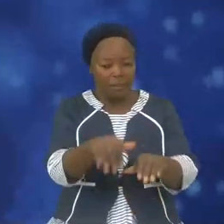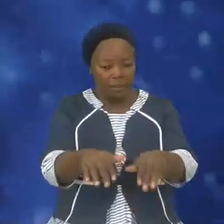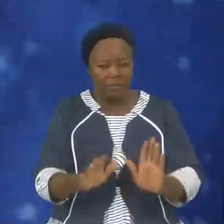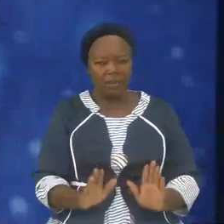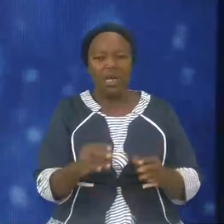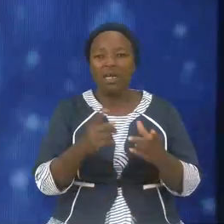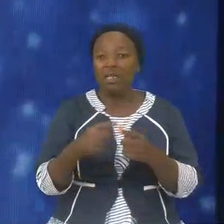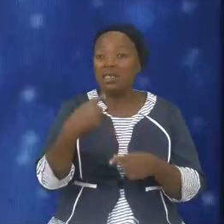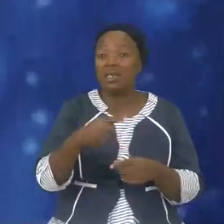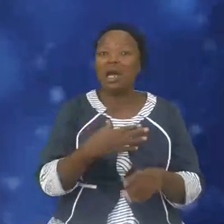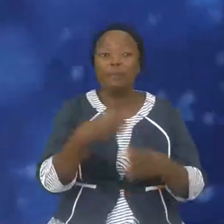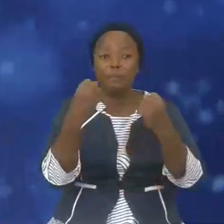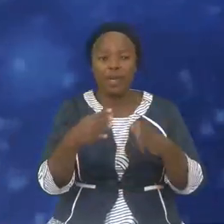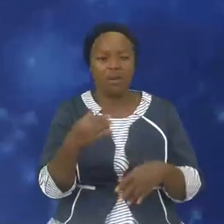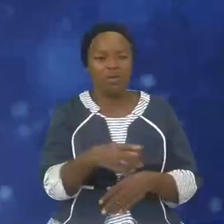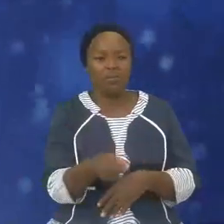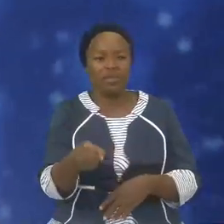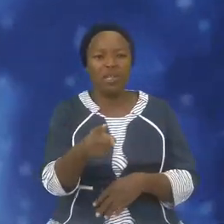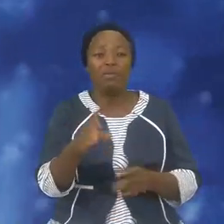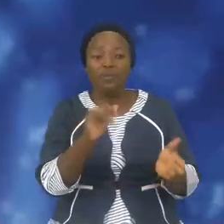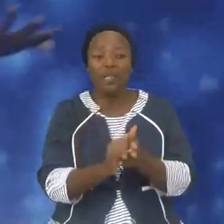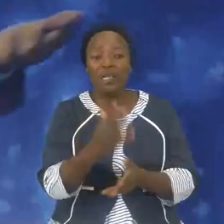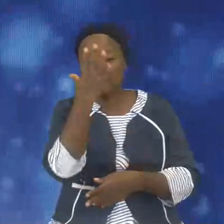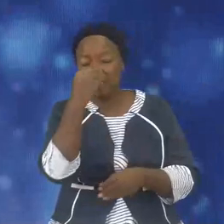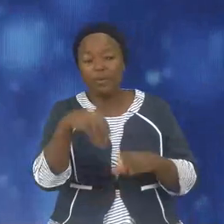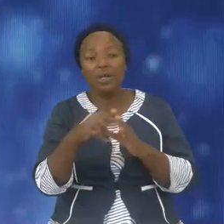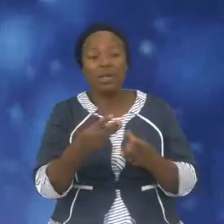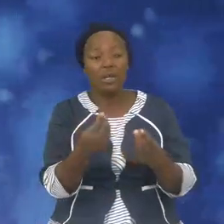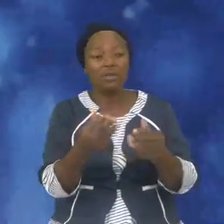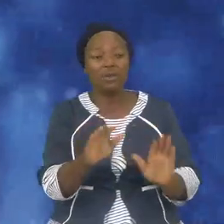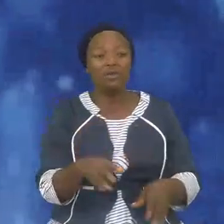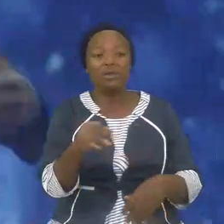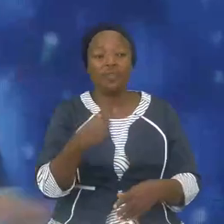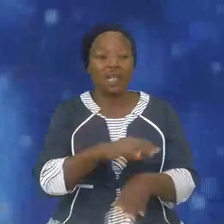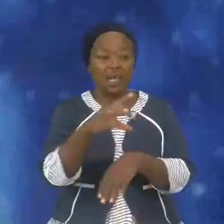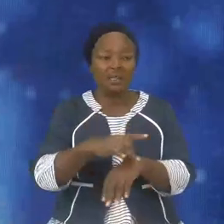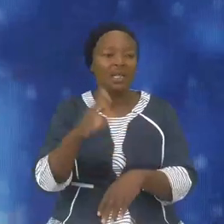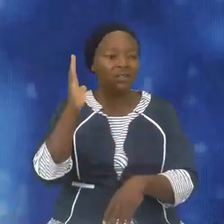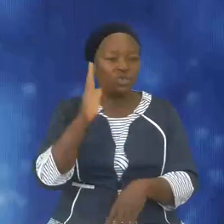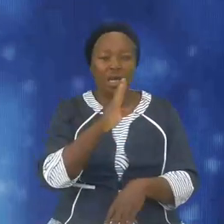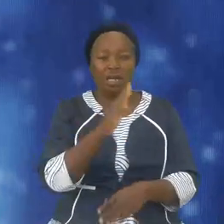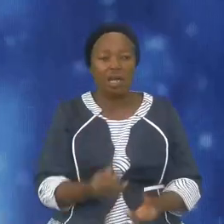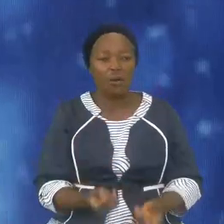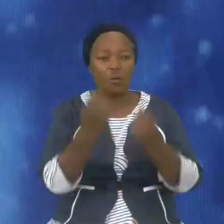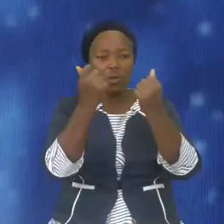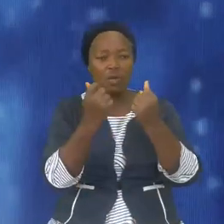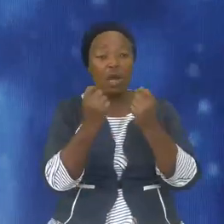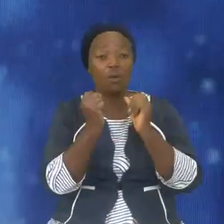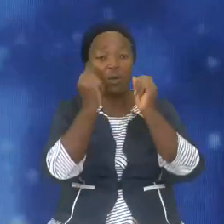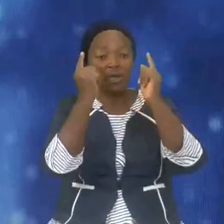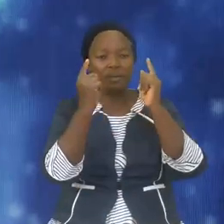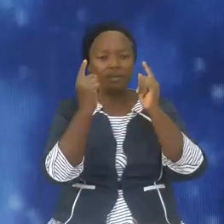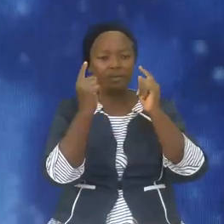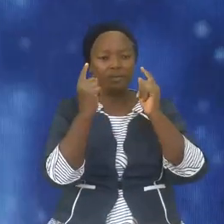sont ensevelis, plusieurs de ceux qui dorment dans la poussière de la terre se réveilleront.